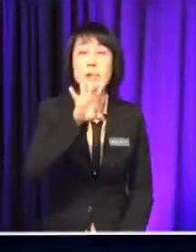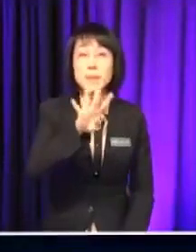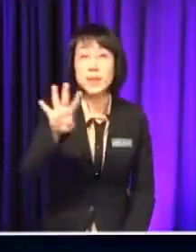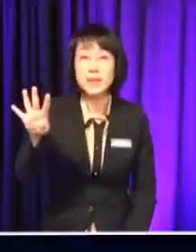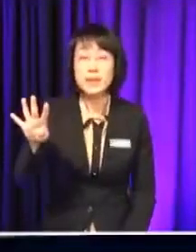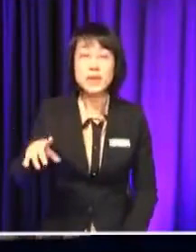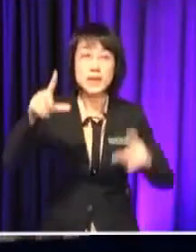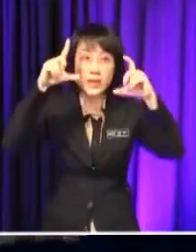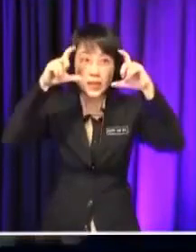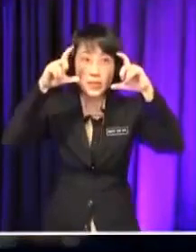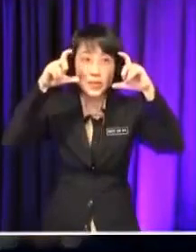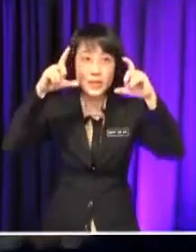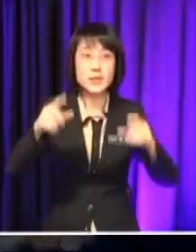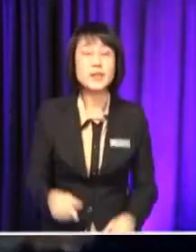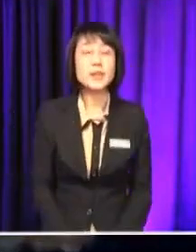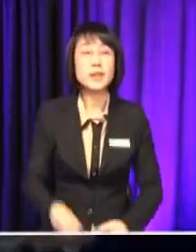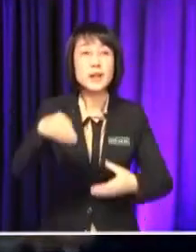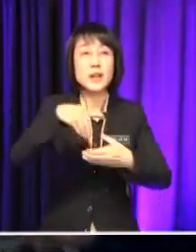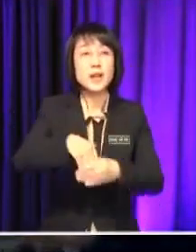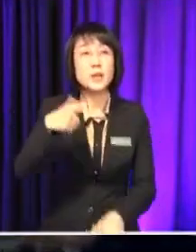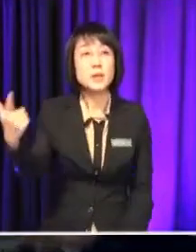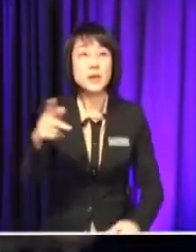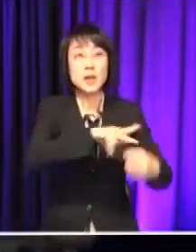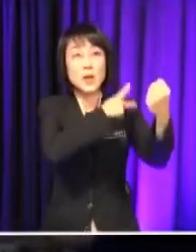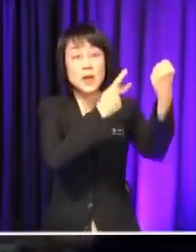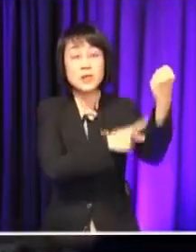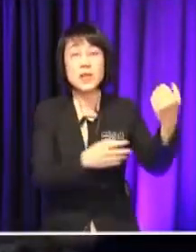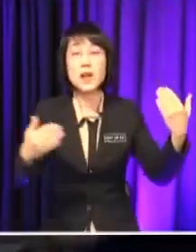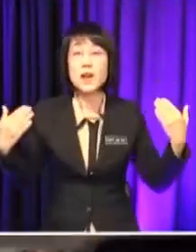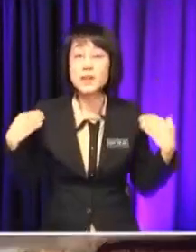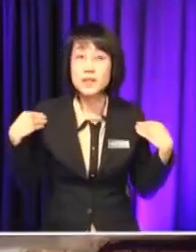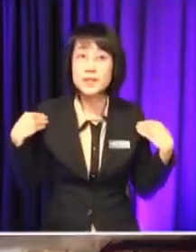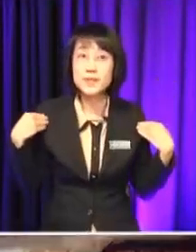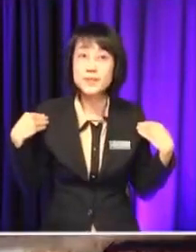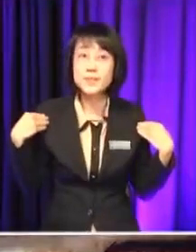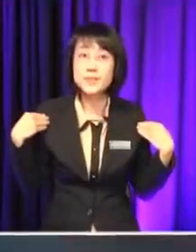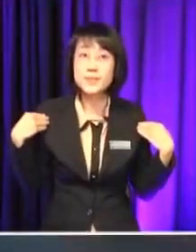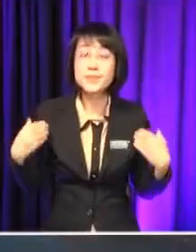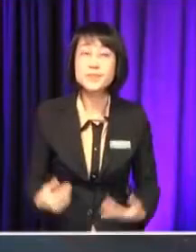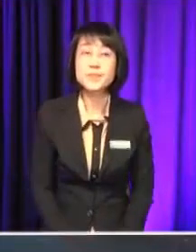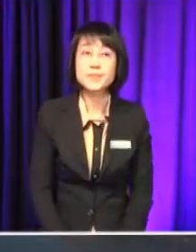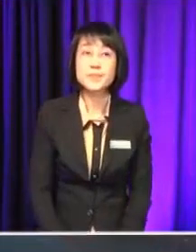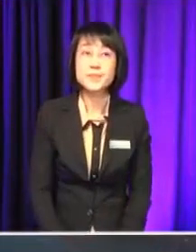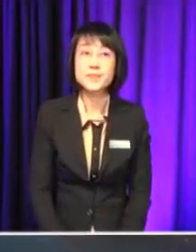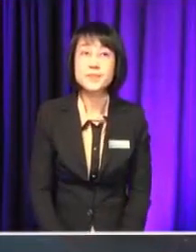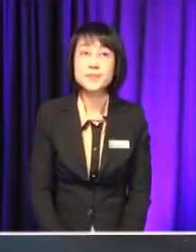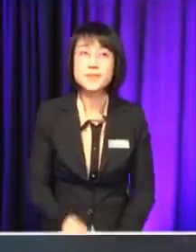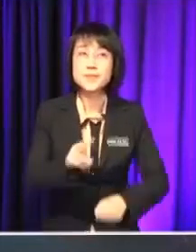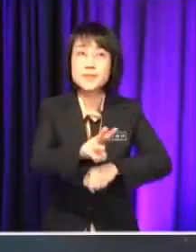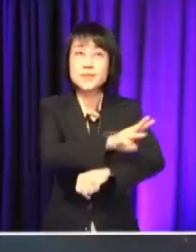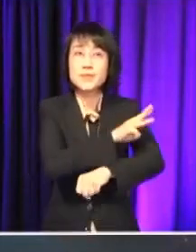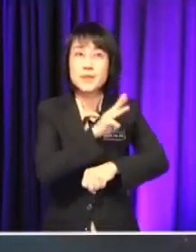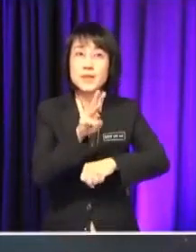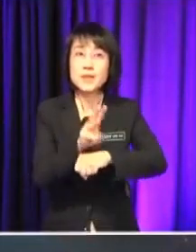jadi di dalam bekal lengkuas ini akan ada satu di mana di kawasan sini